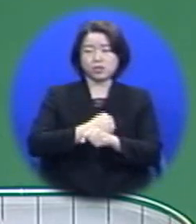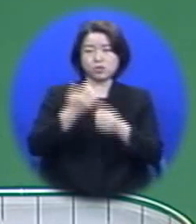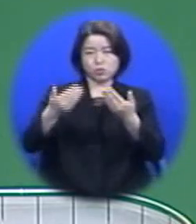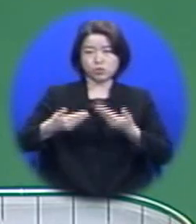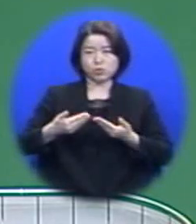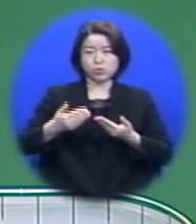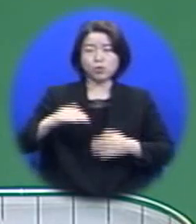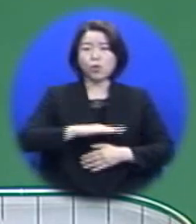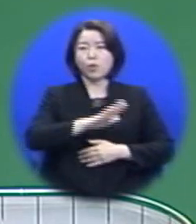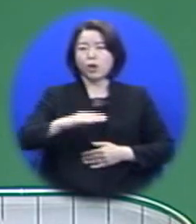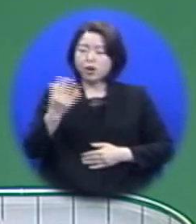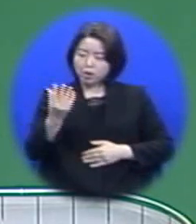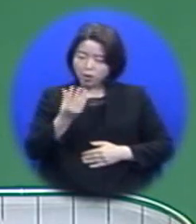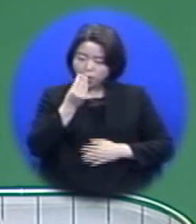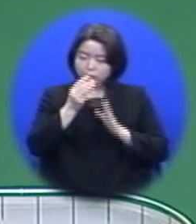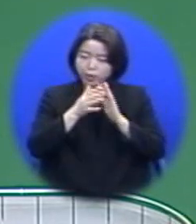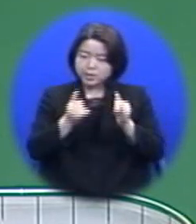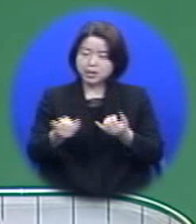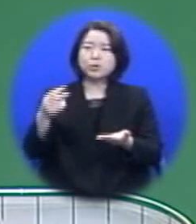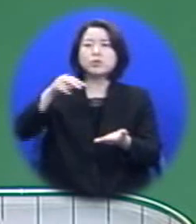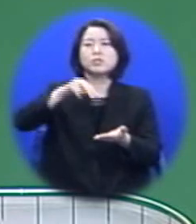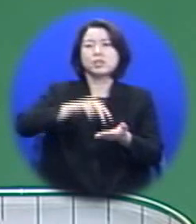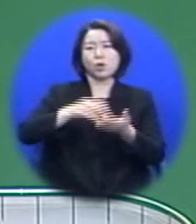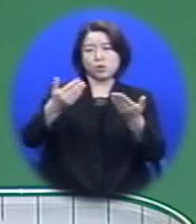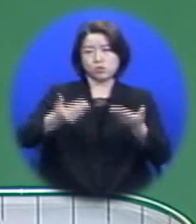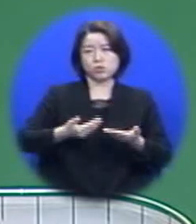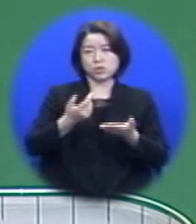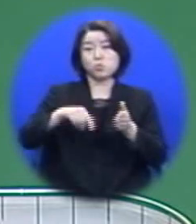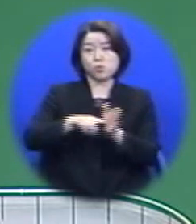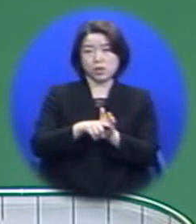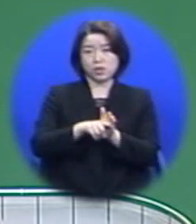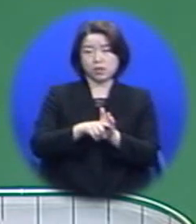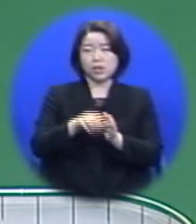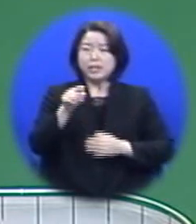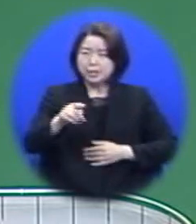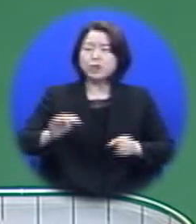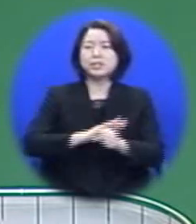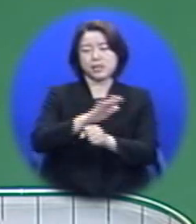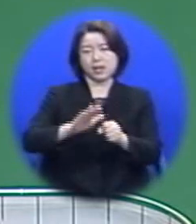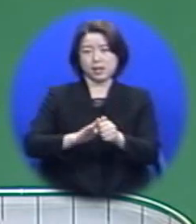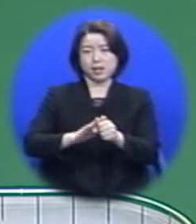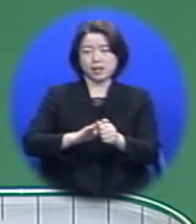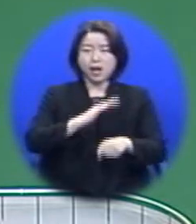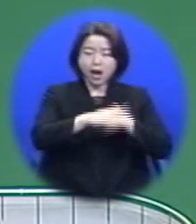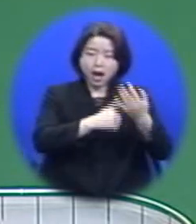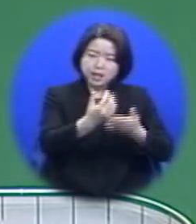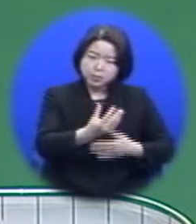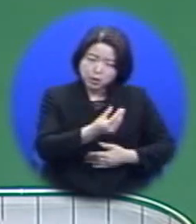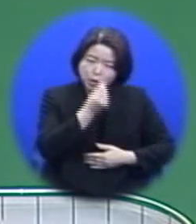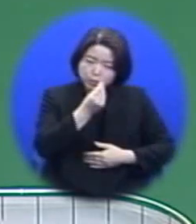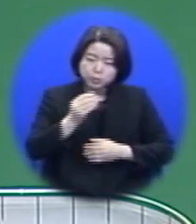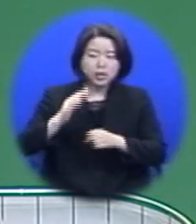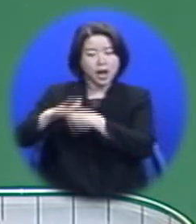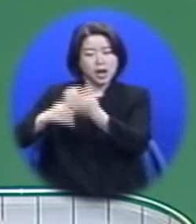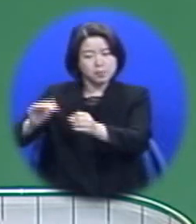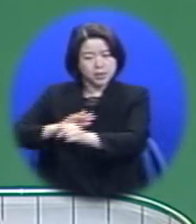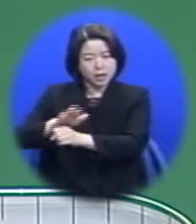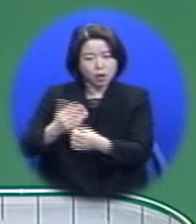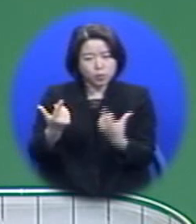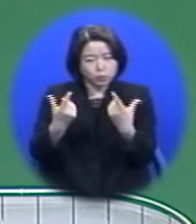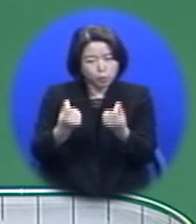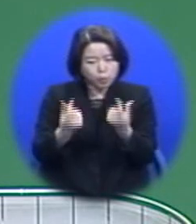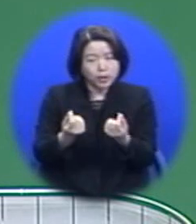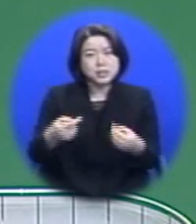거룩한 자로 세우시려고 하신다는 사랑인 것입니다 하나님의 거룩은 반드시 하나님의 사랑과 함께 가는